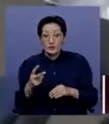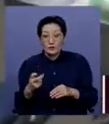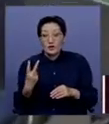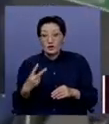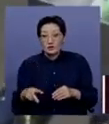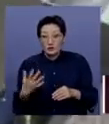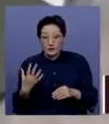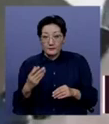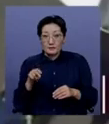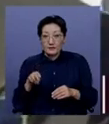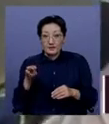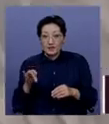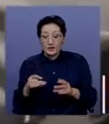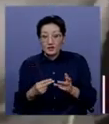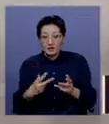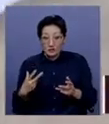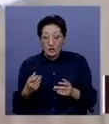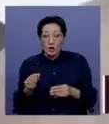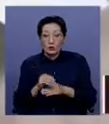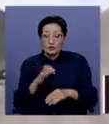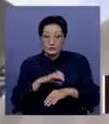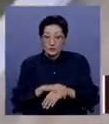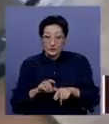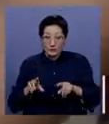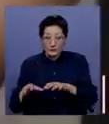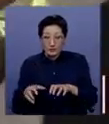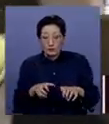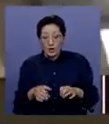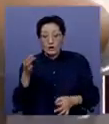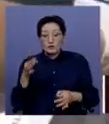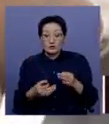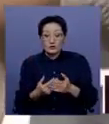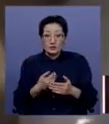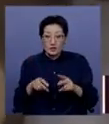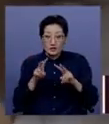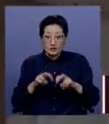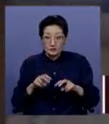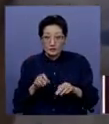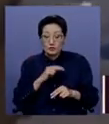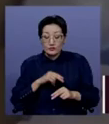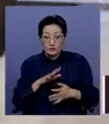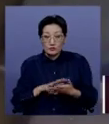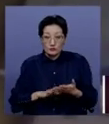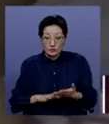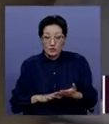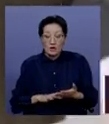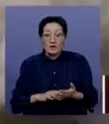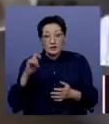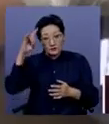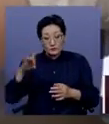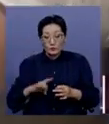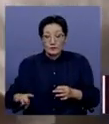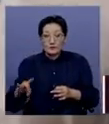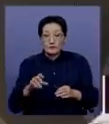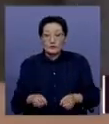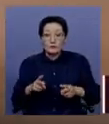2225 ПТР сынақтары қосымша анықталып тәркіленді. Қазір сотқа дейінгі тергеу жұмыстары жүргізілуде. Іс Қазақстан Республикасы